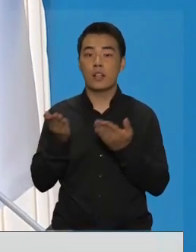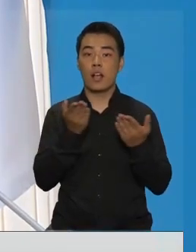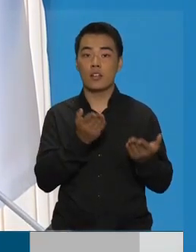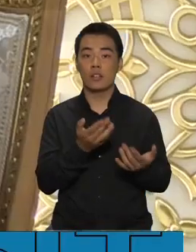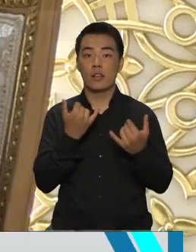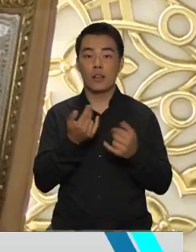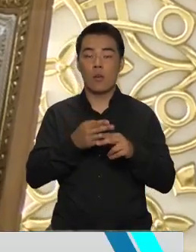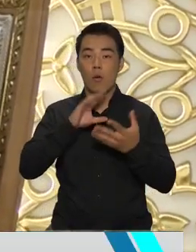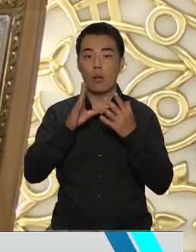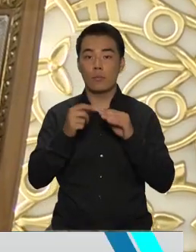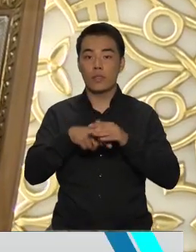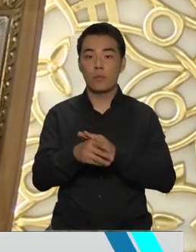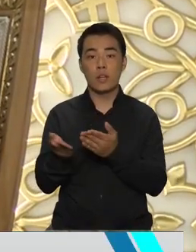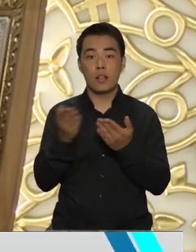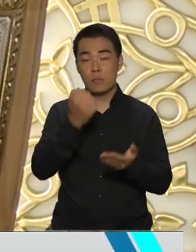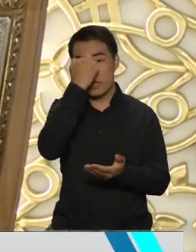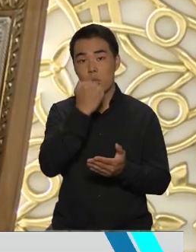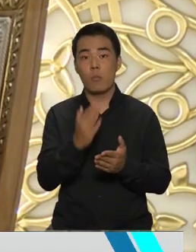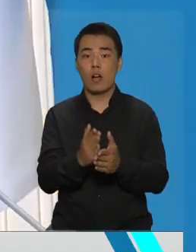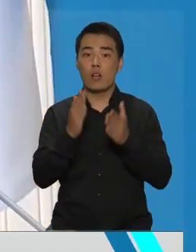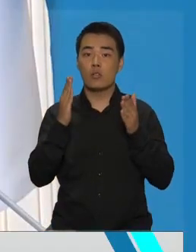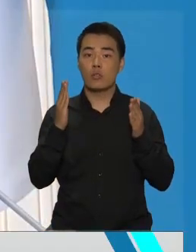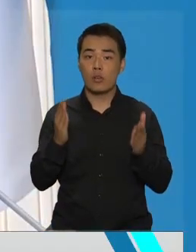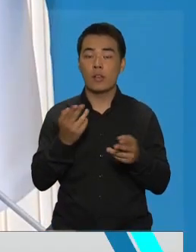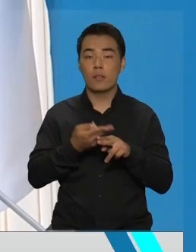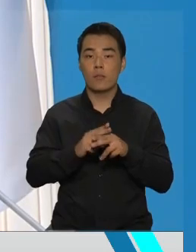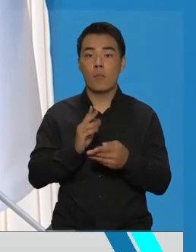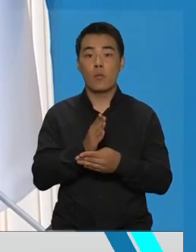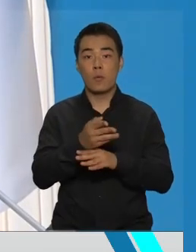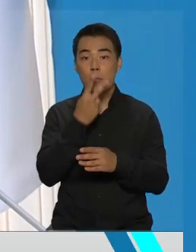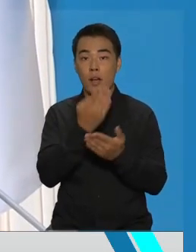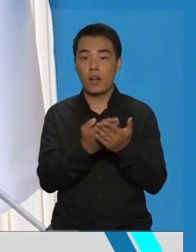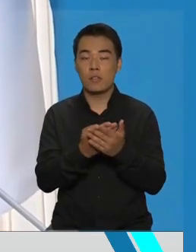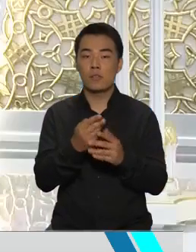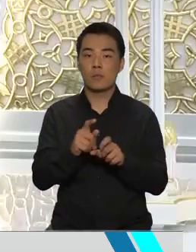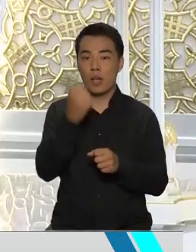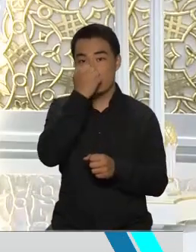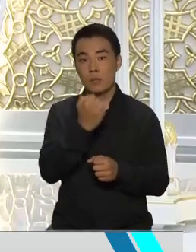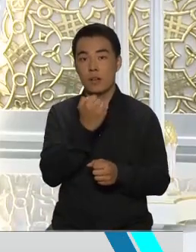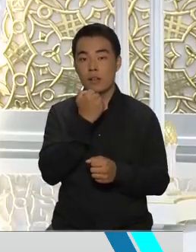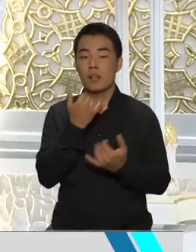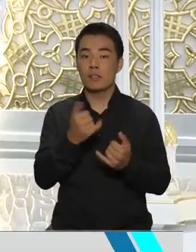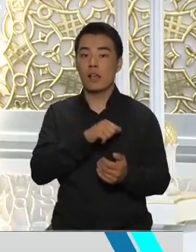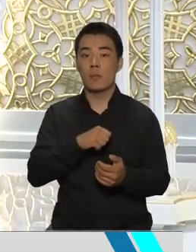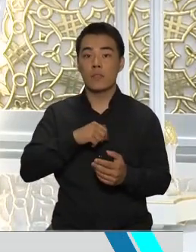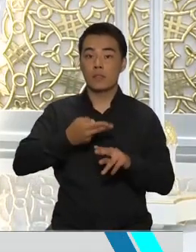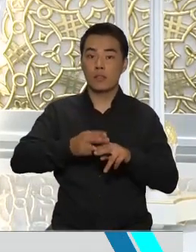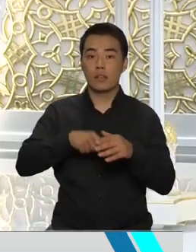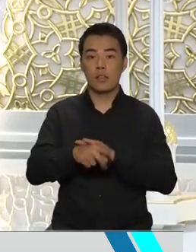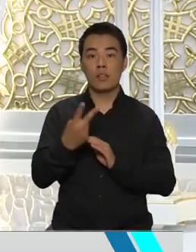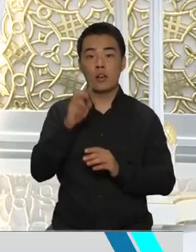Құрметті Қасым Жомарт Кемелұлы, шақыртуыңызға, ілтипатыңызға, қонақжайлық көрсеткеніңізге көп рахмет. Ең алдымен бүгін сізбен екі ел